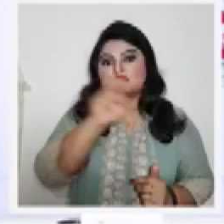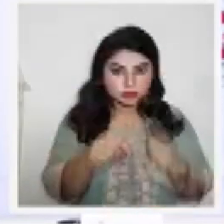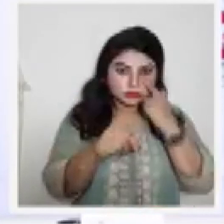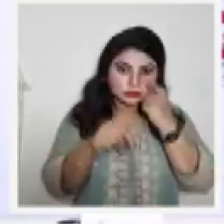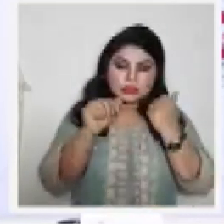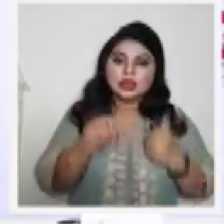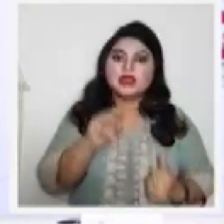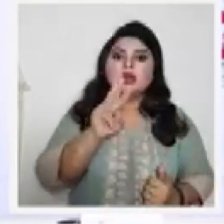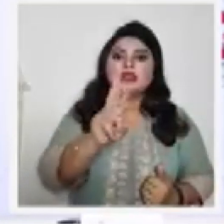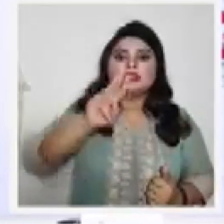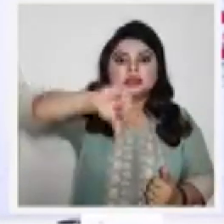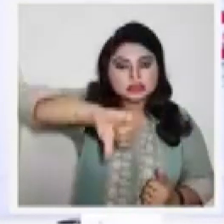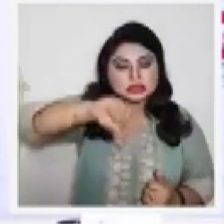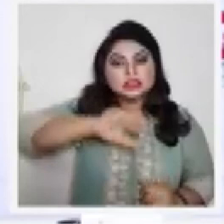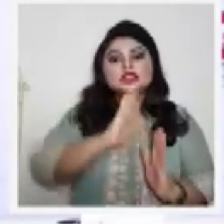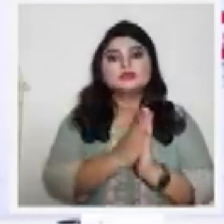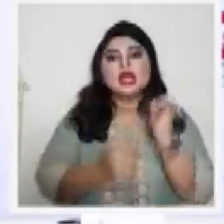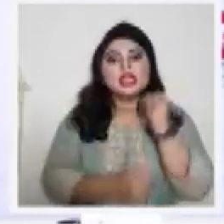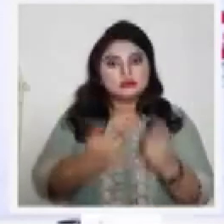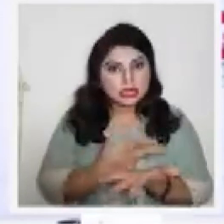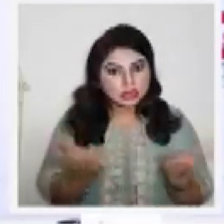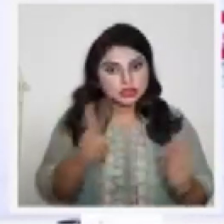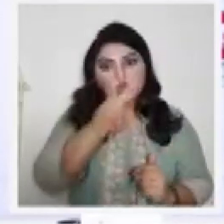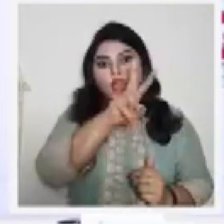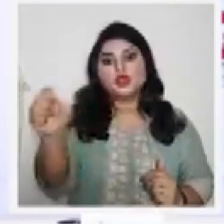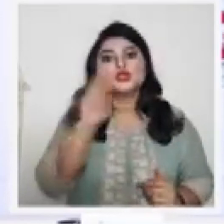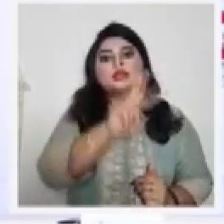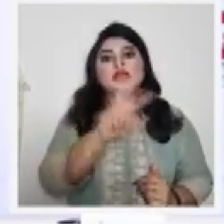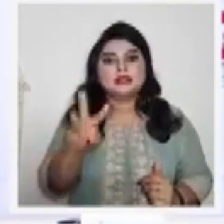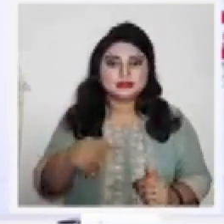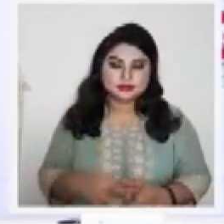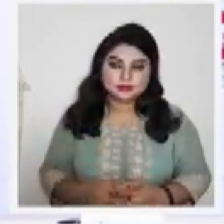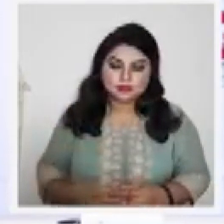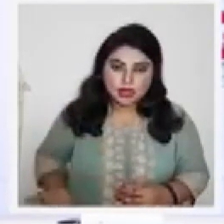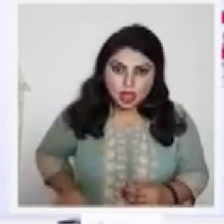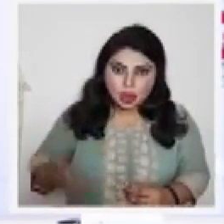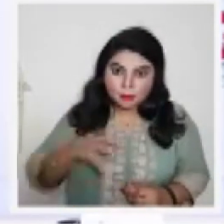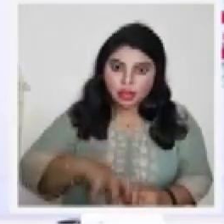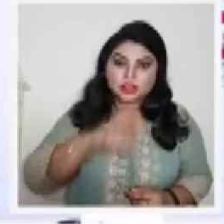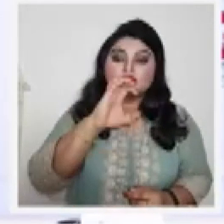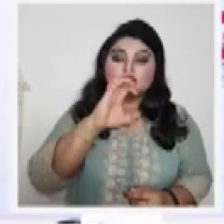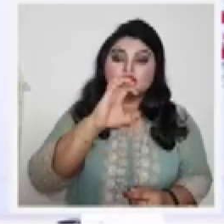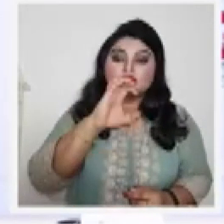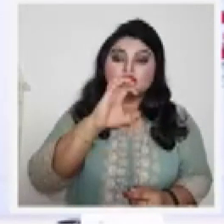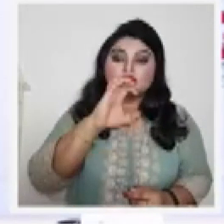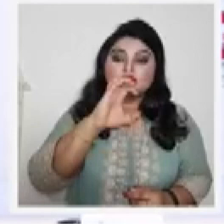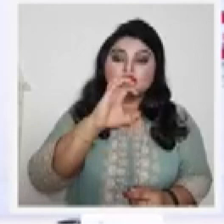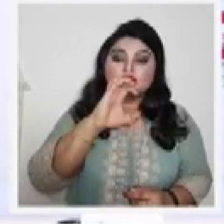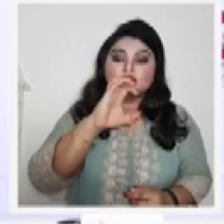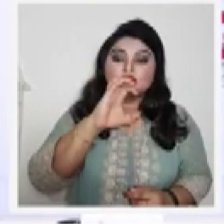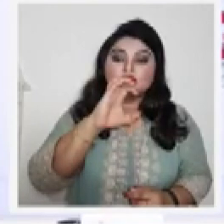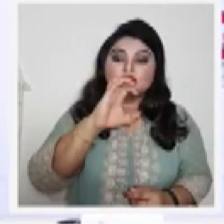12520টি। সারা দেশে হাইফ্লো নাজাল ক্যানুলার সংখ্যা 345টি এবং অক্সিজেন কনসেন্ট্রেটের সংখ্যা সারা দেশে